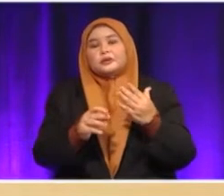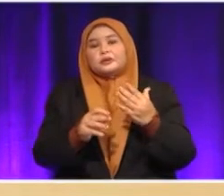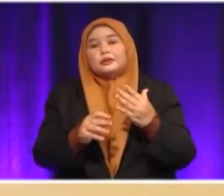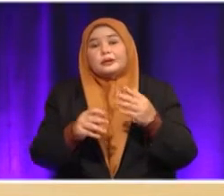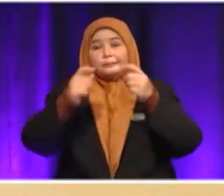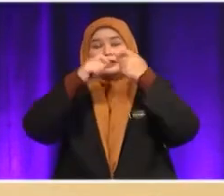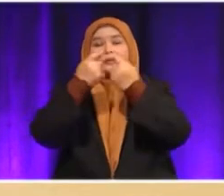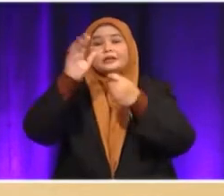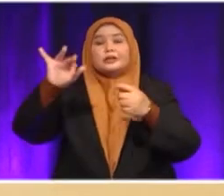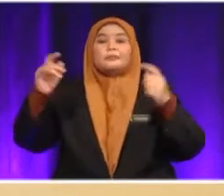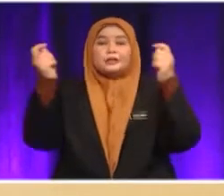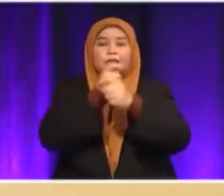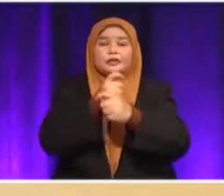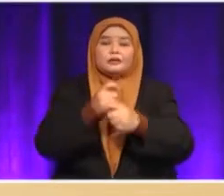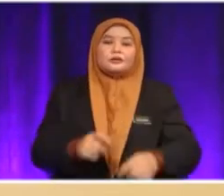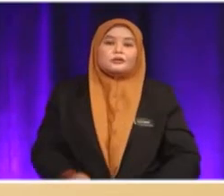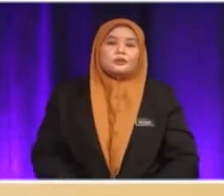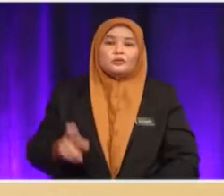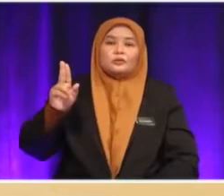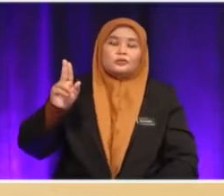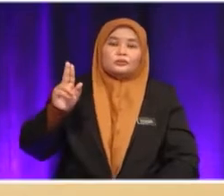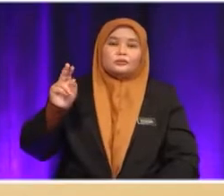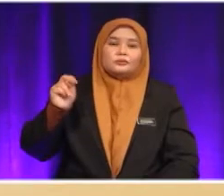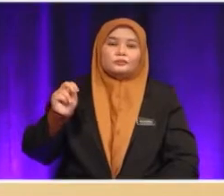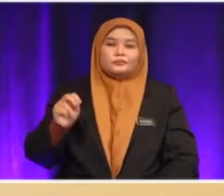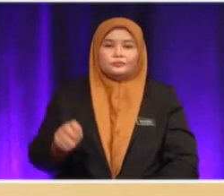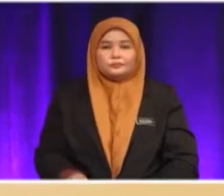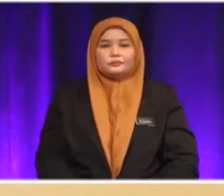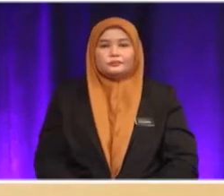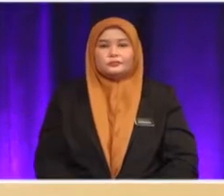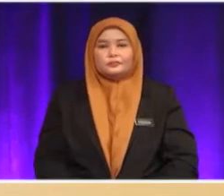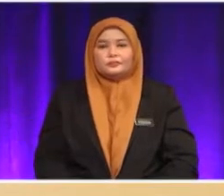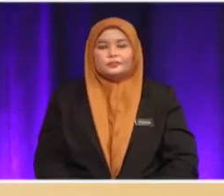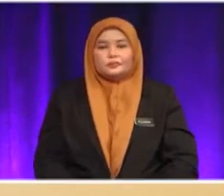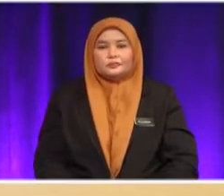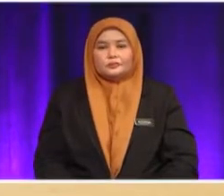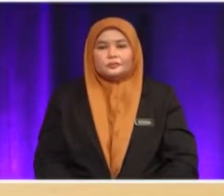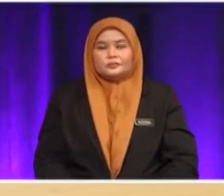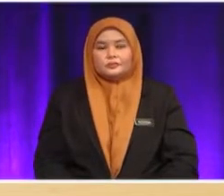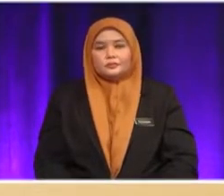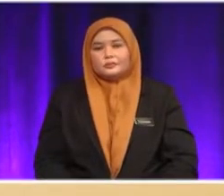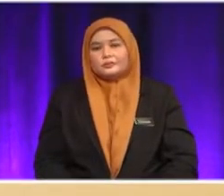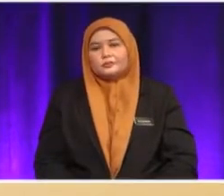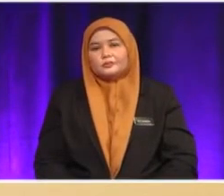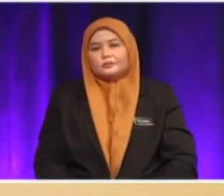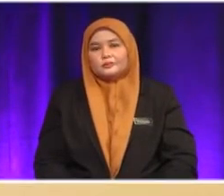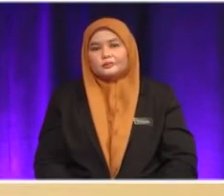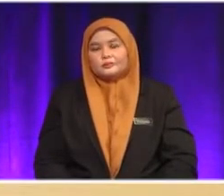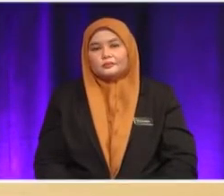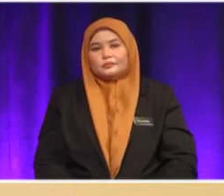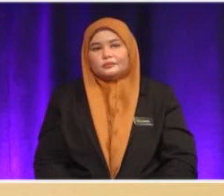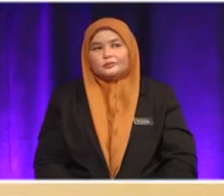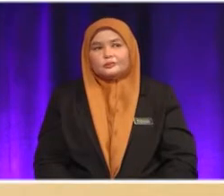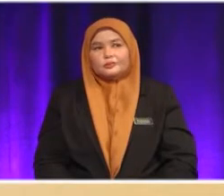menentang tersebut adalah Muko usno United palsu Pati dan Sabah Indian kongres